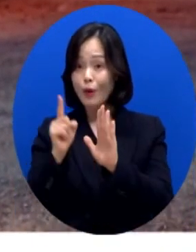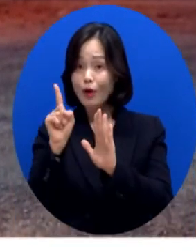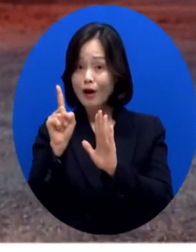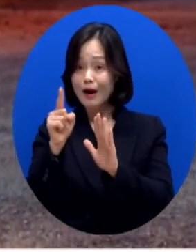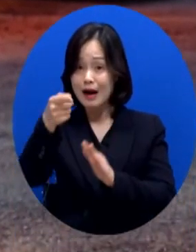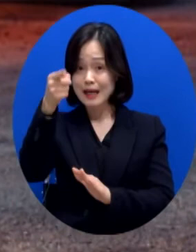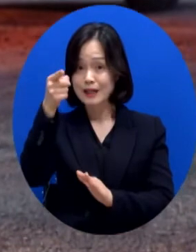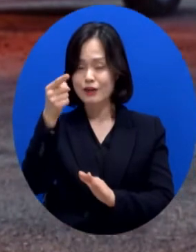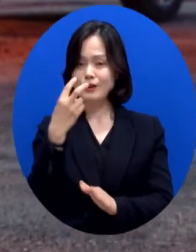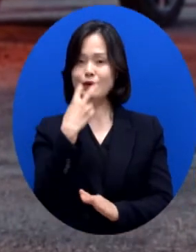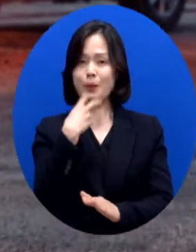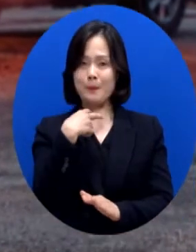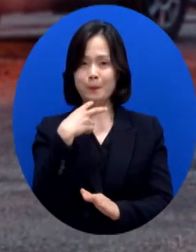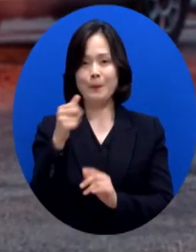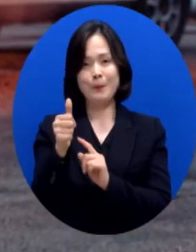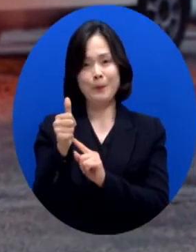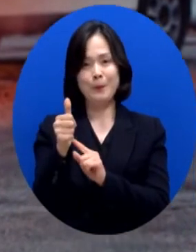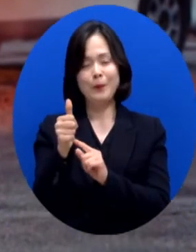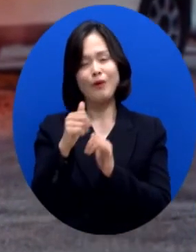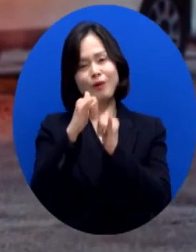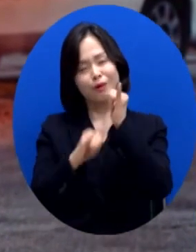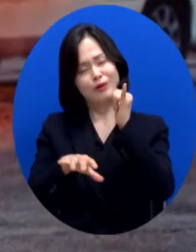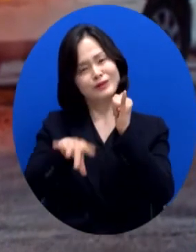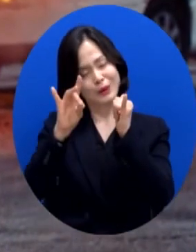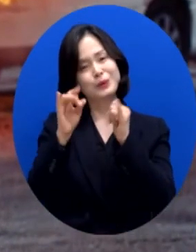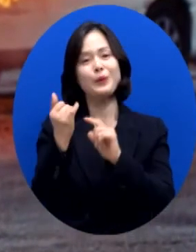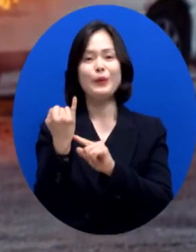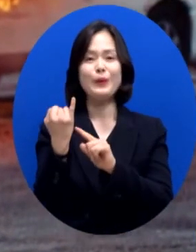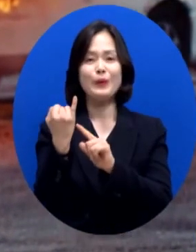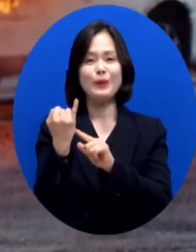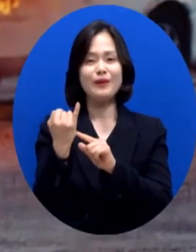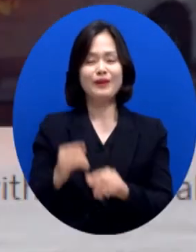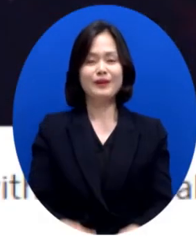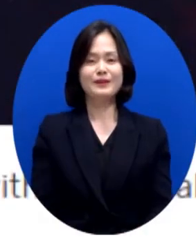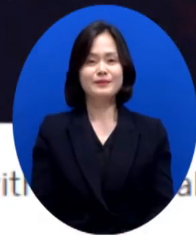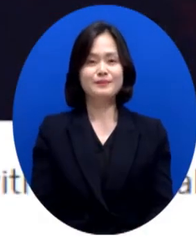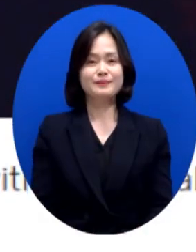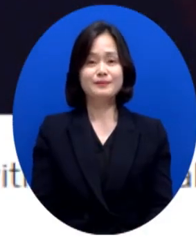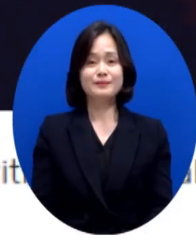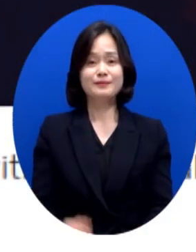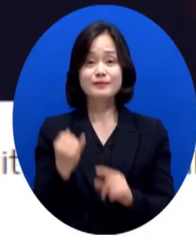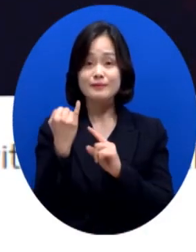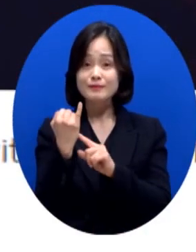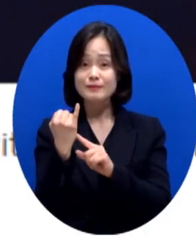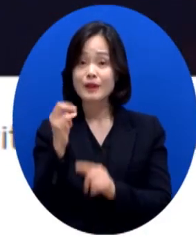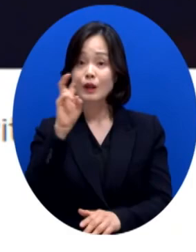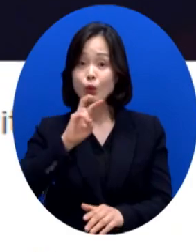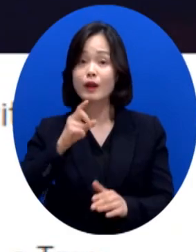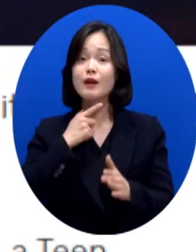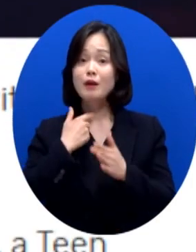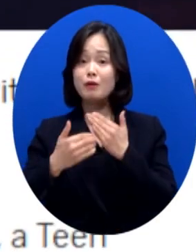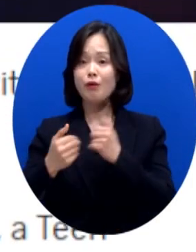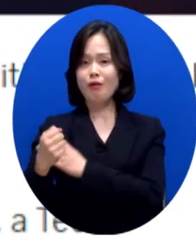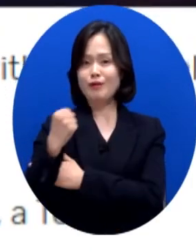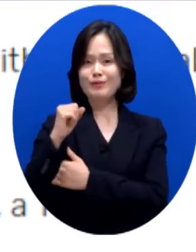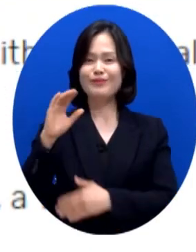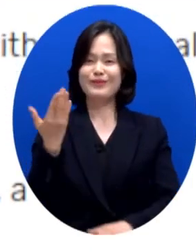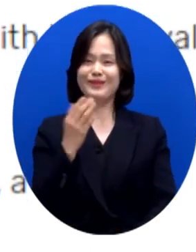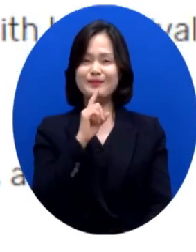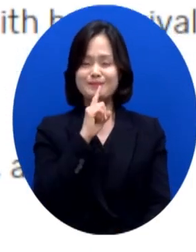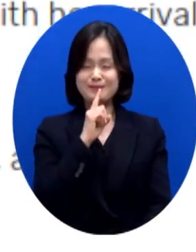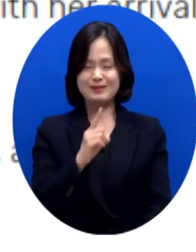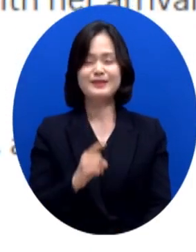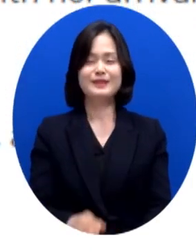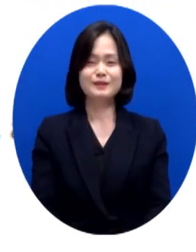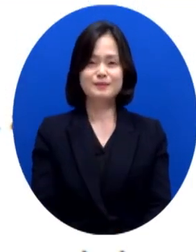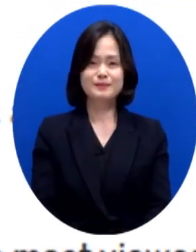차지 한 최초의 아티스트 라는 점도 인정받아 는데요 기네스 월드 레코드 는 솔로 아티스트로서 세운 커리어에 시작 이라고